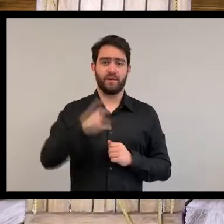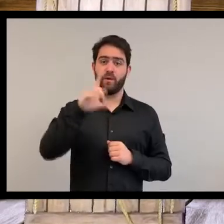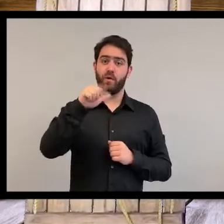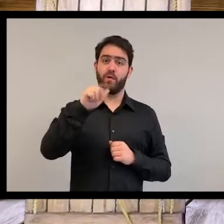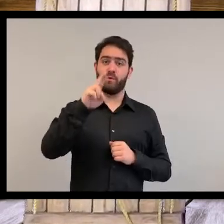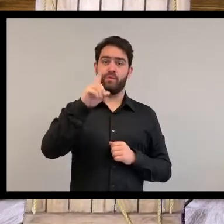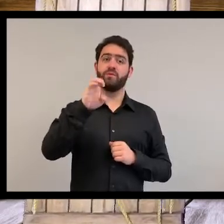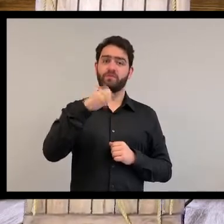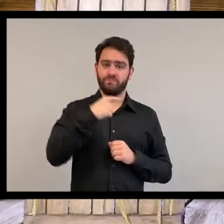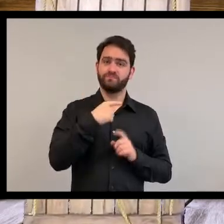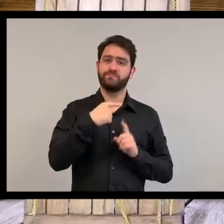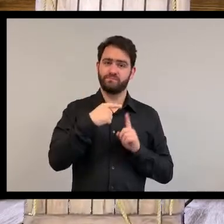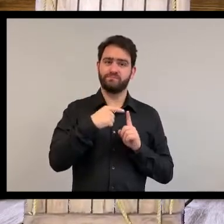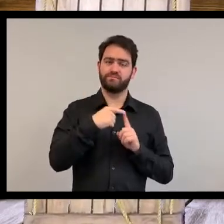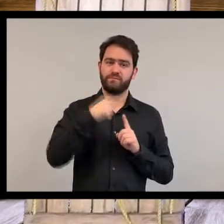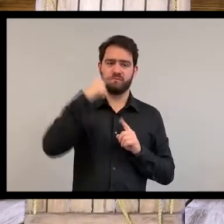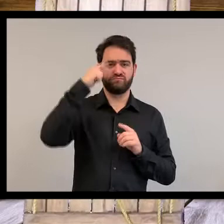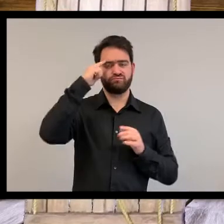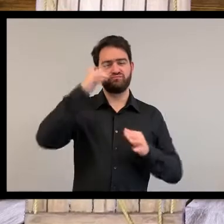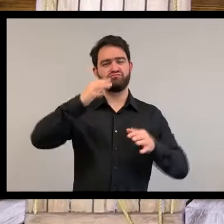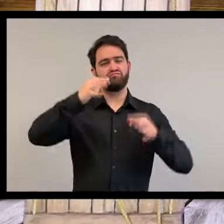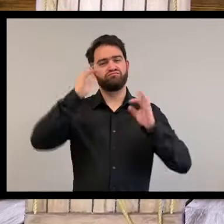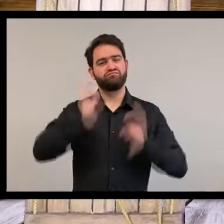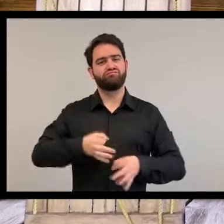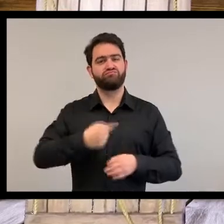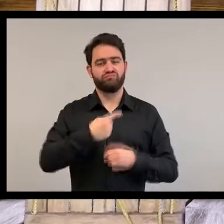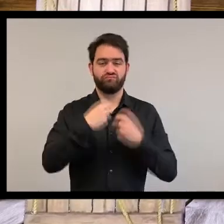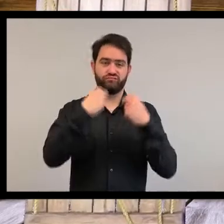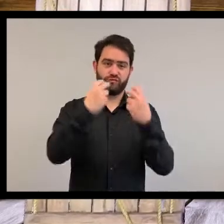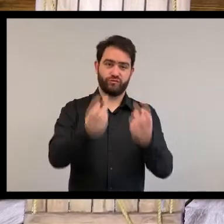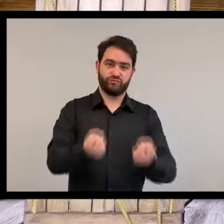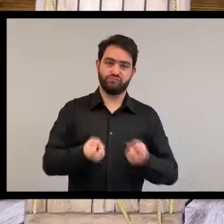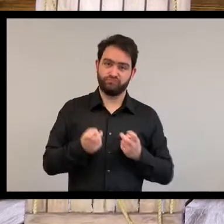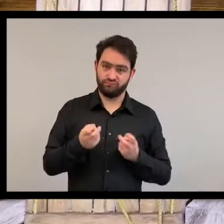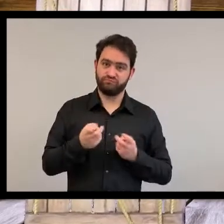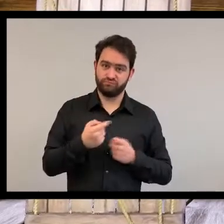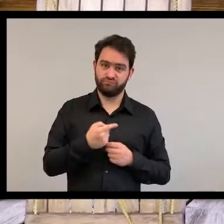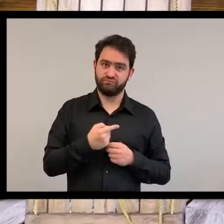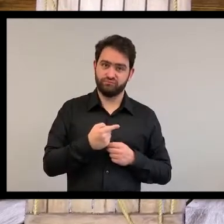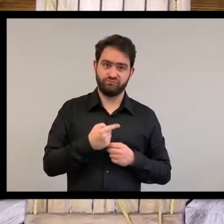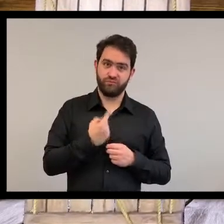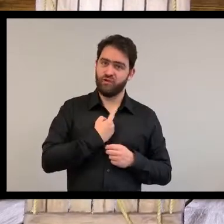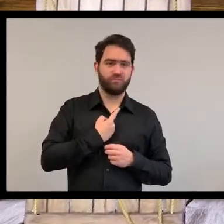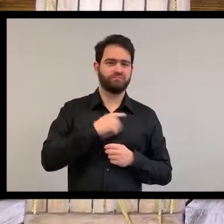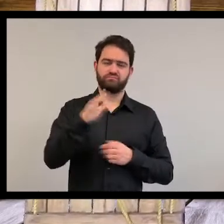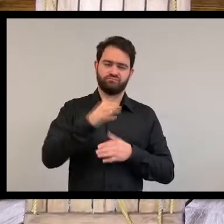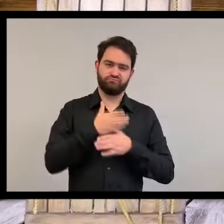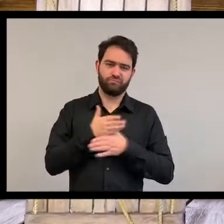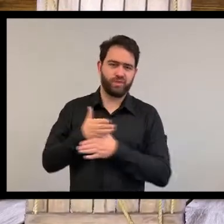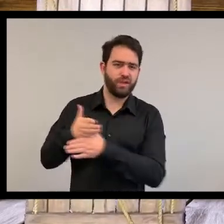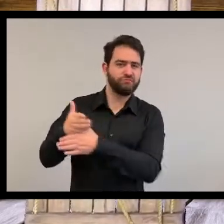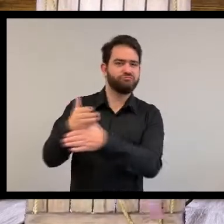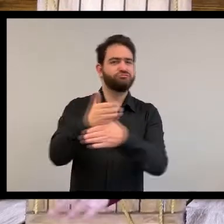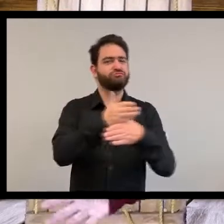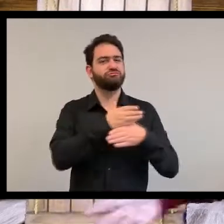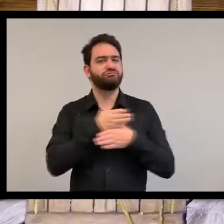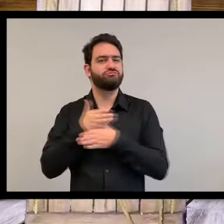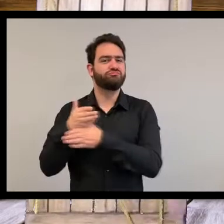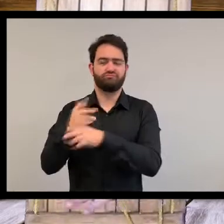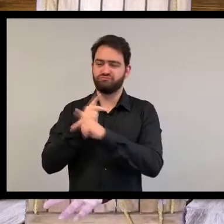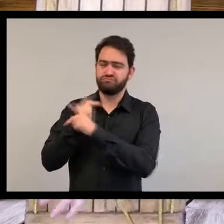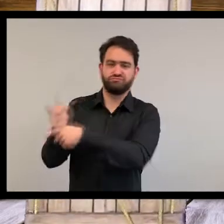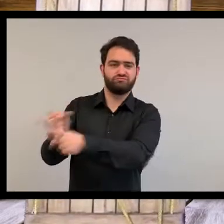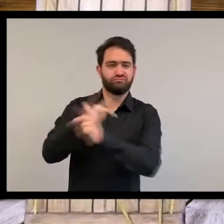jusqu'au moment où Claude a dit, nous, on en a souffert de ne pas partager la piste du centre. Alors, on va prêter aussi le toboggan pour